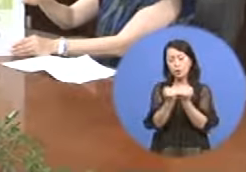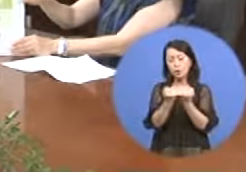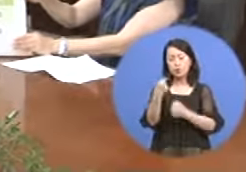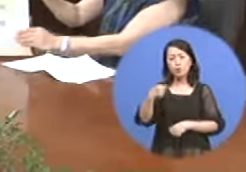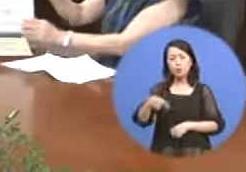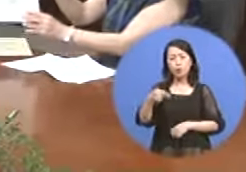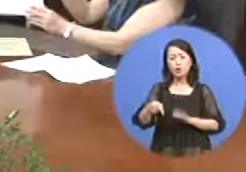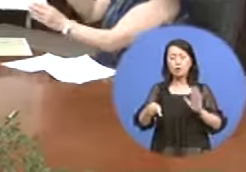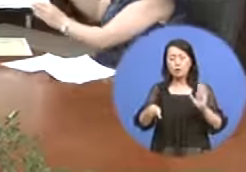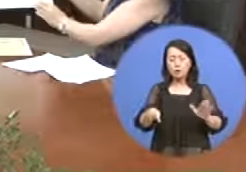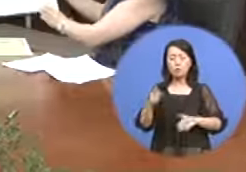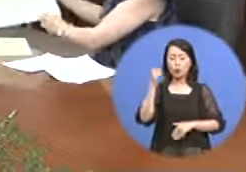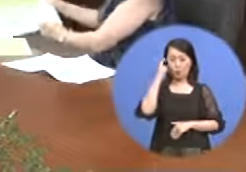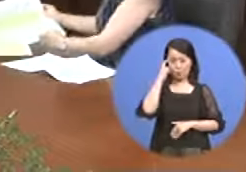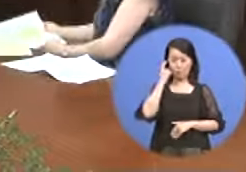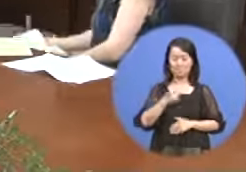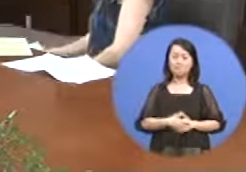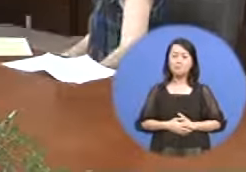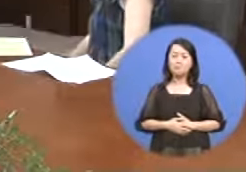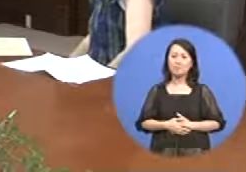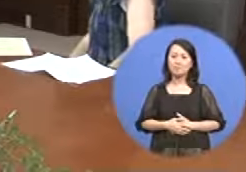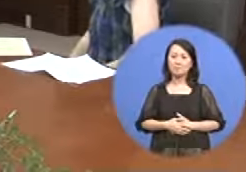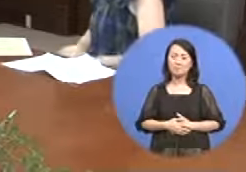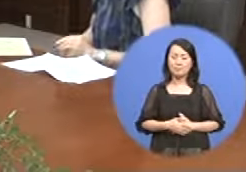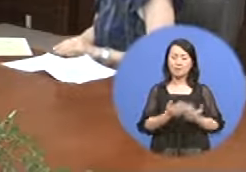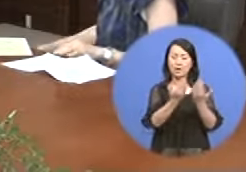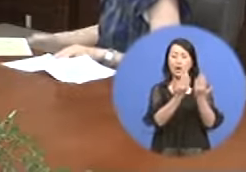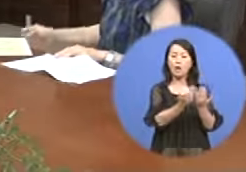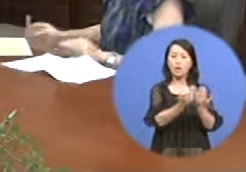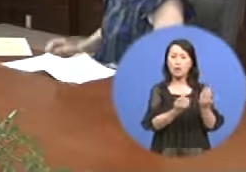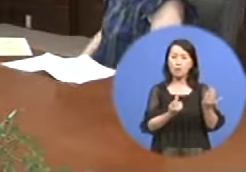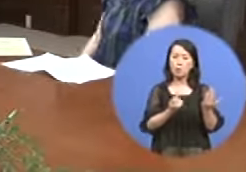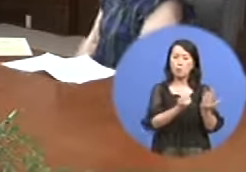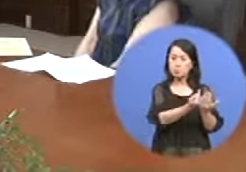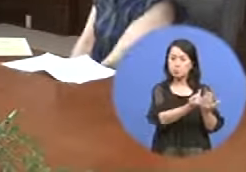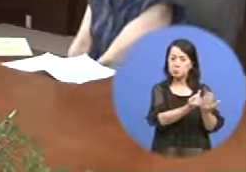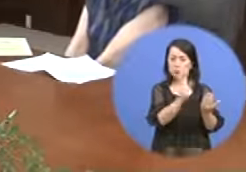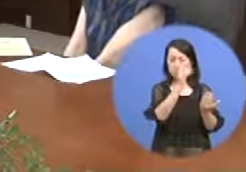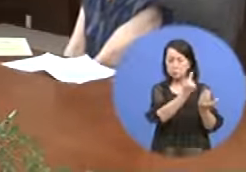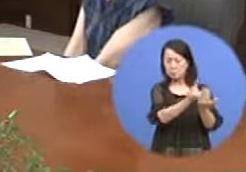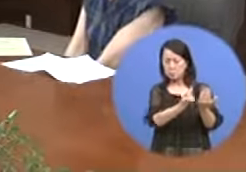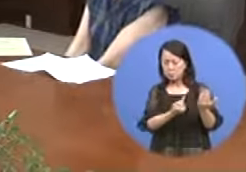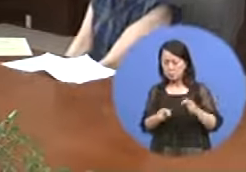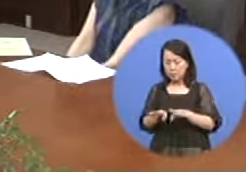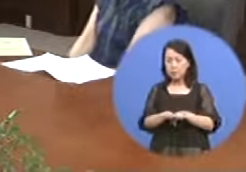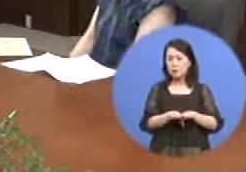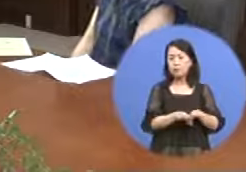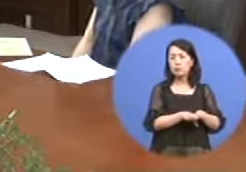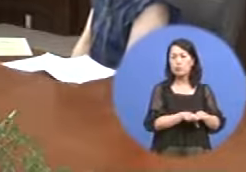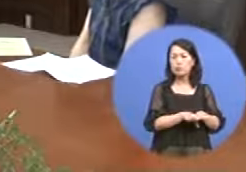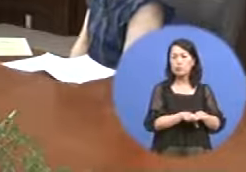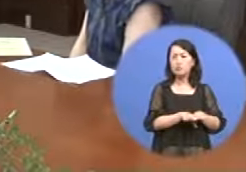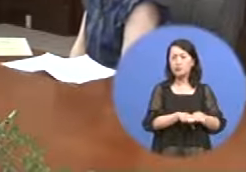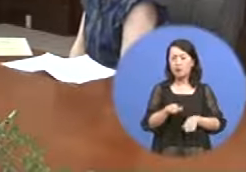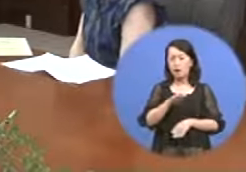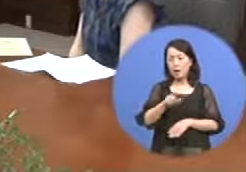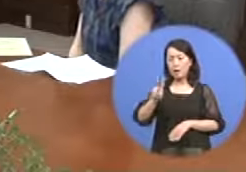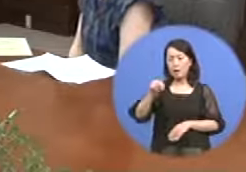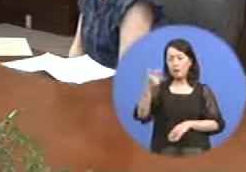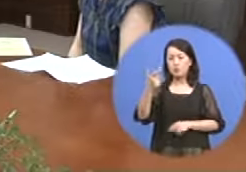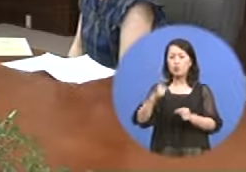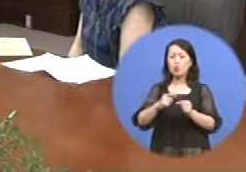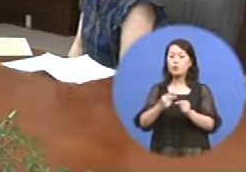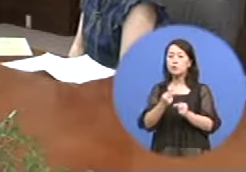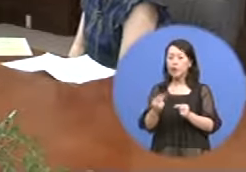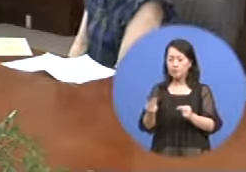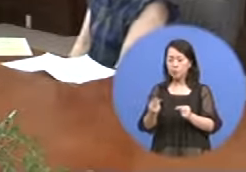い、それから不登校の問題がありますが、はい、こちらも和歌山県では平成26年度のデ